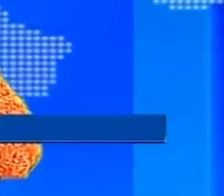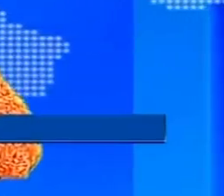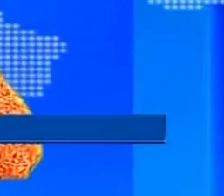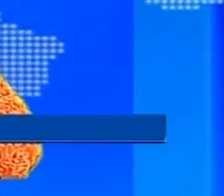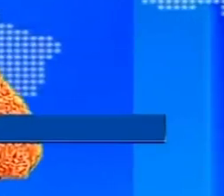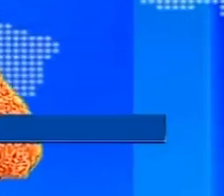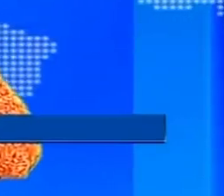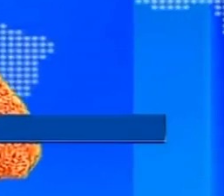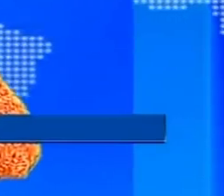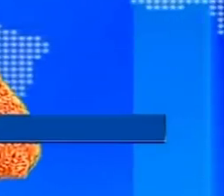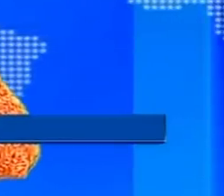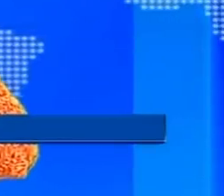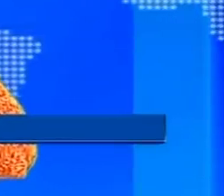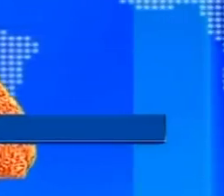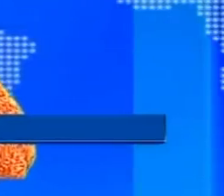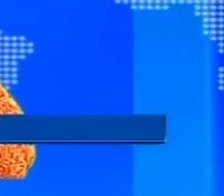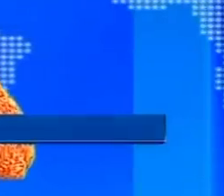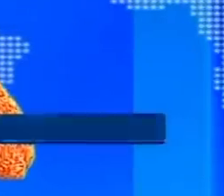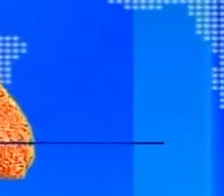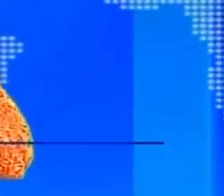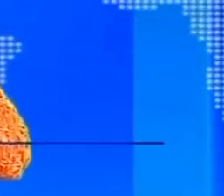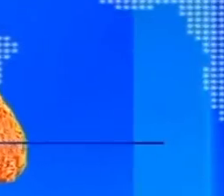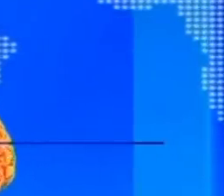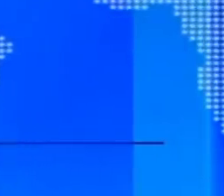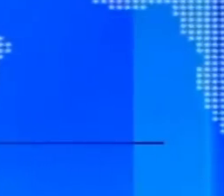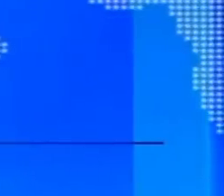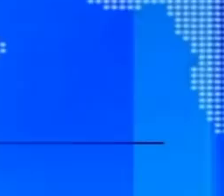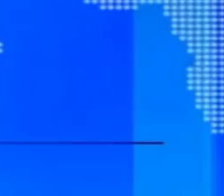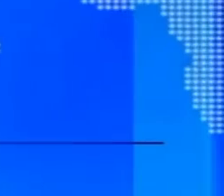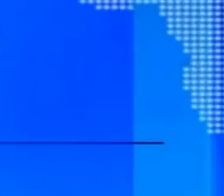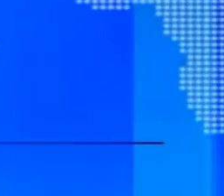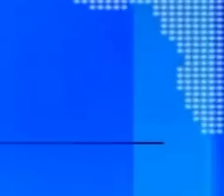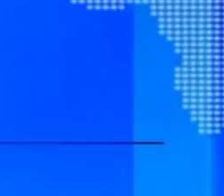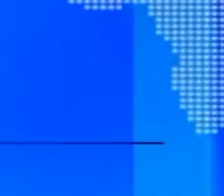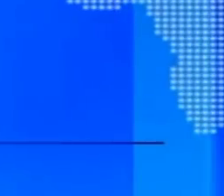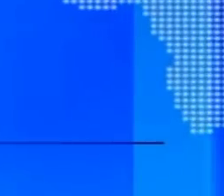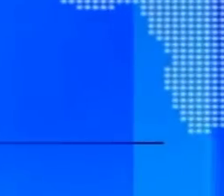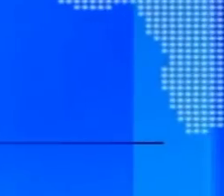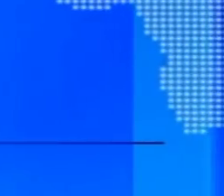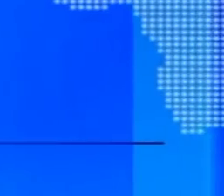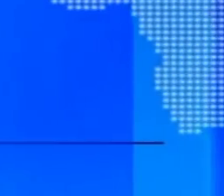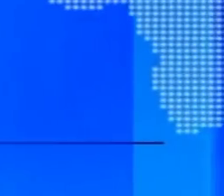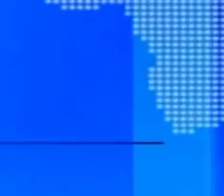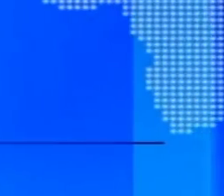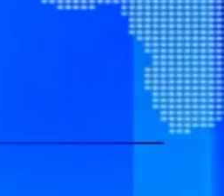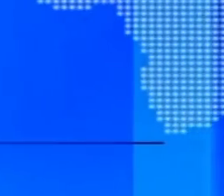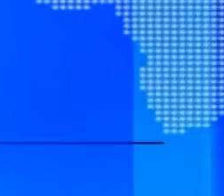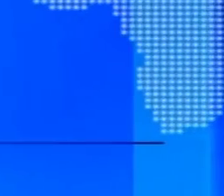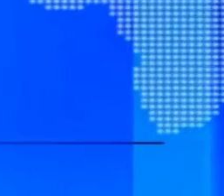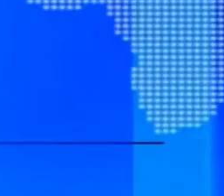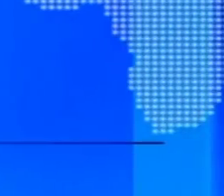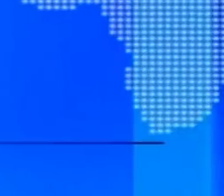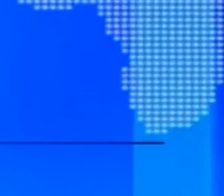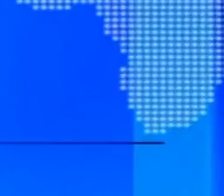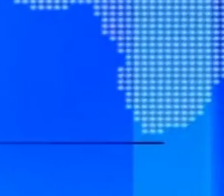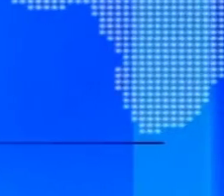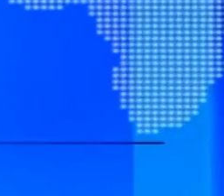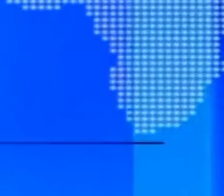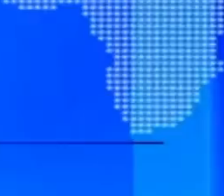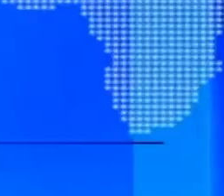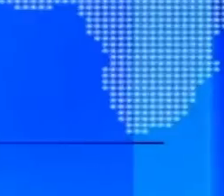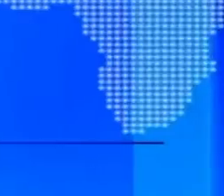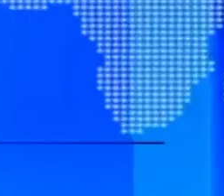Ongenga dans la Mongala enregistre plusieurs cas de tuberculé. Cette province s'engage dans l'éradication efficace